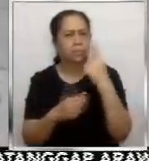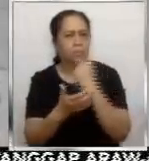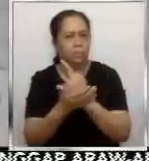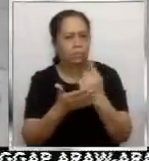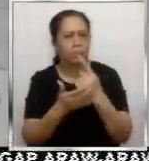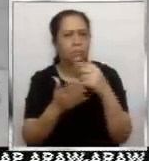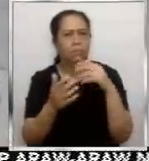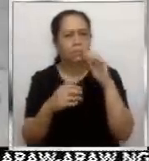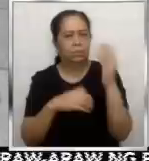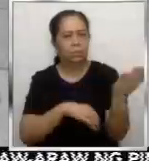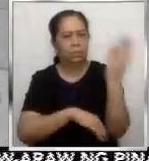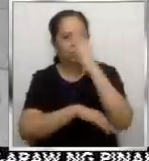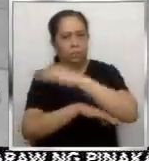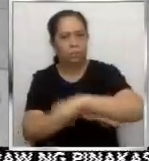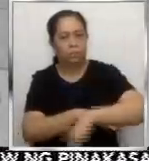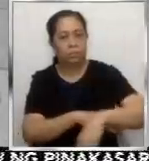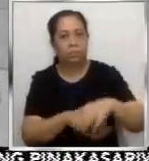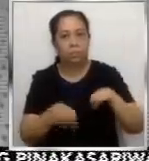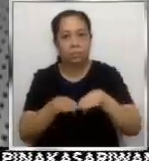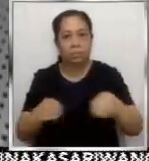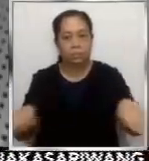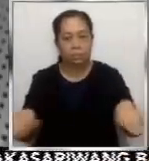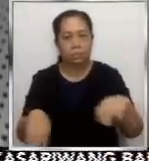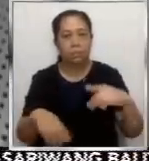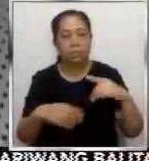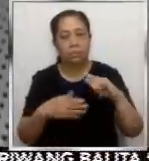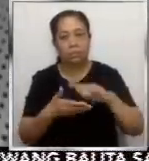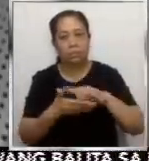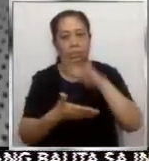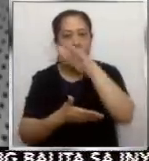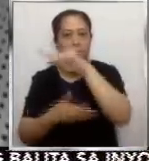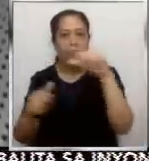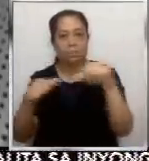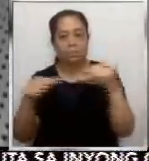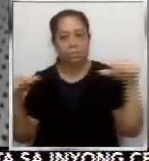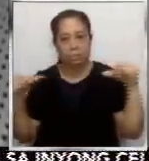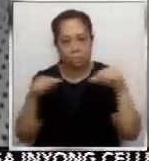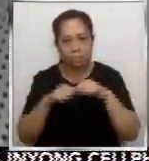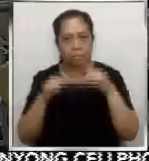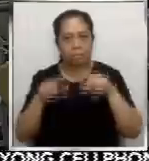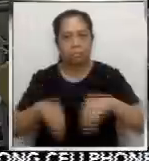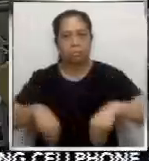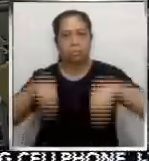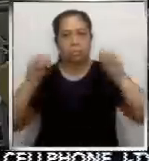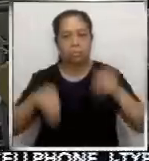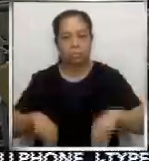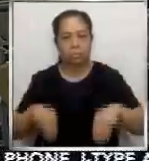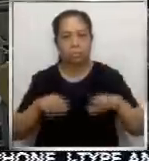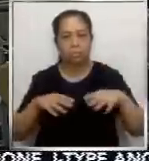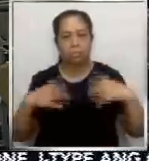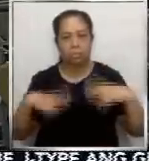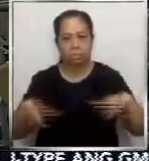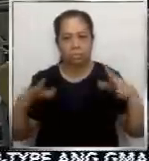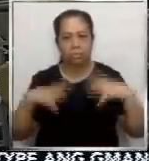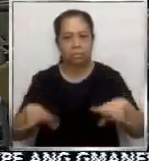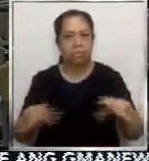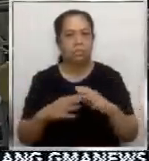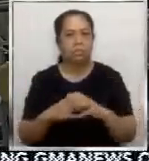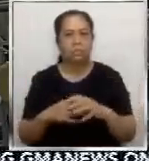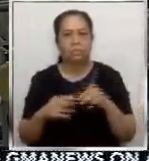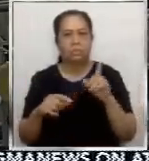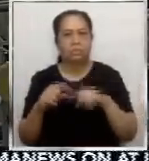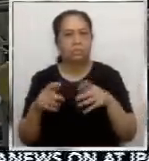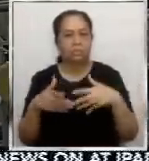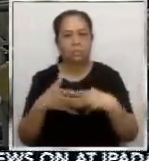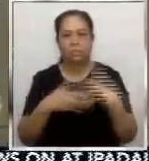gabi sa sahig ng departure area. Doon, naglatag siya ng tela. Hindi na raw kasi siya pinalabas noon